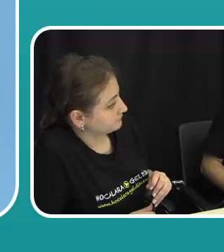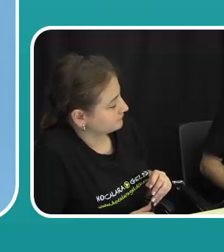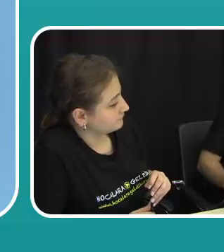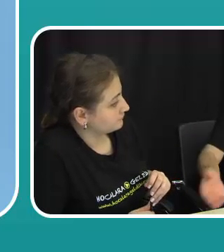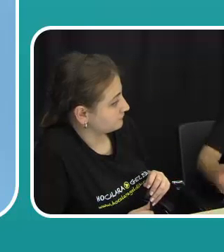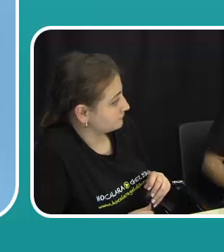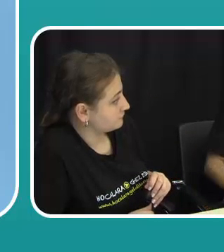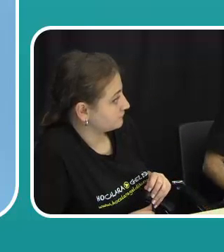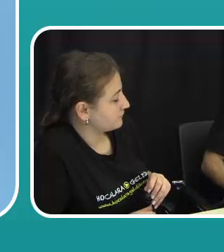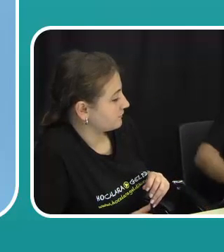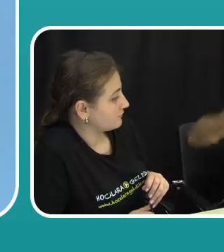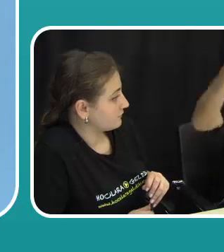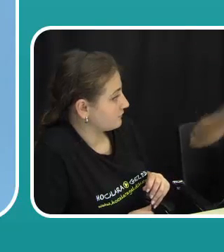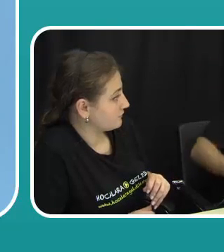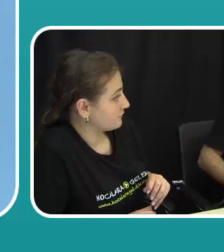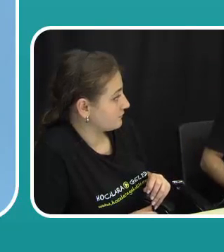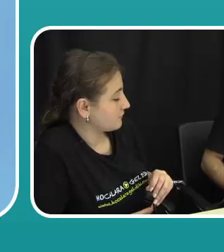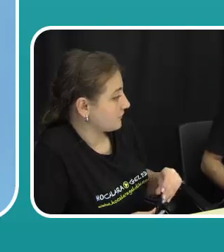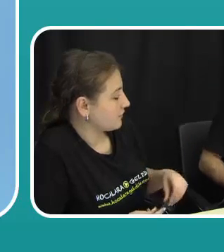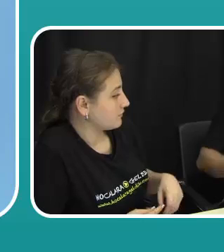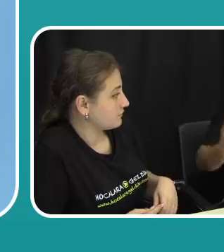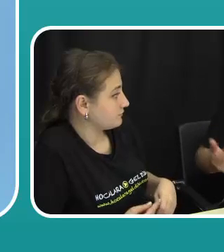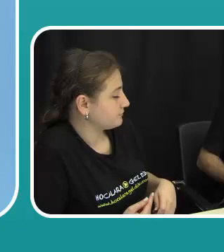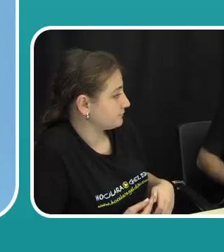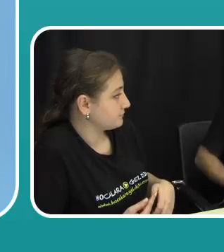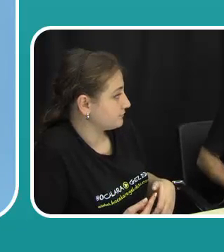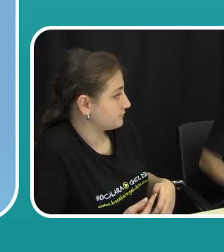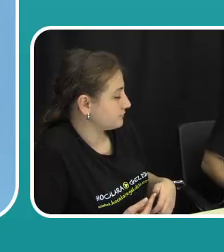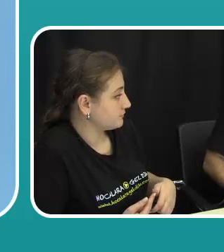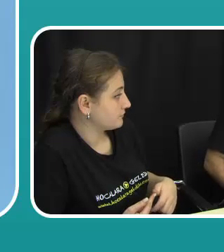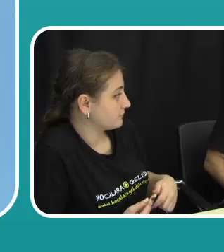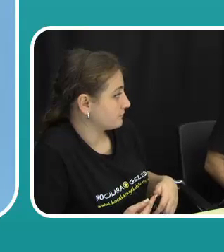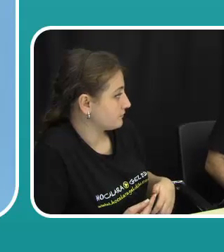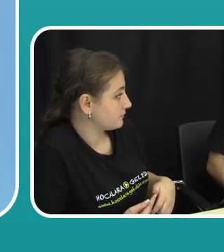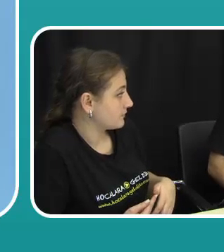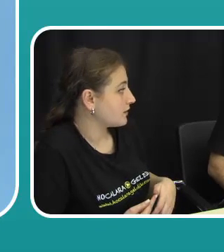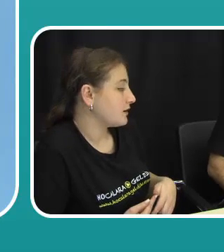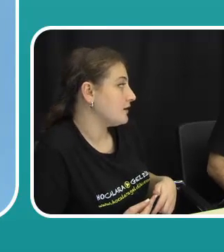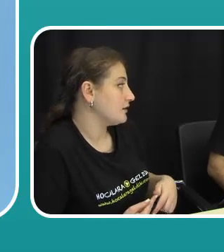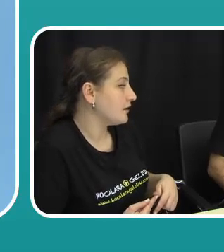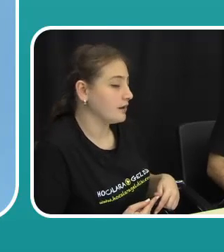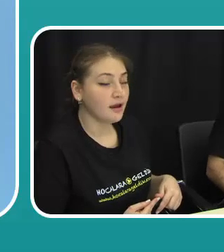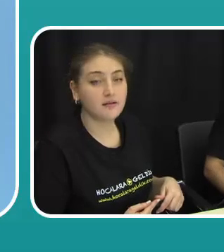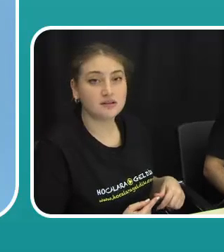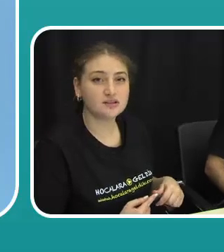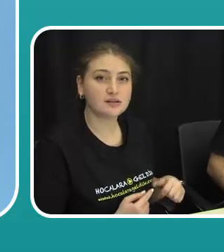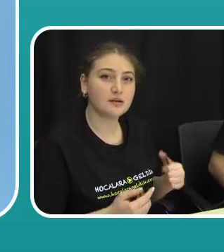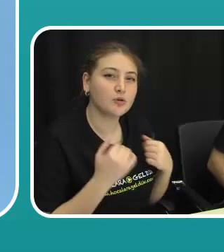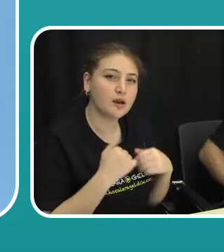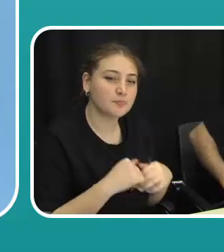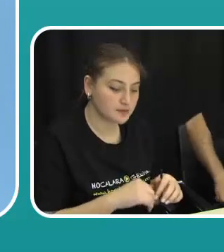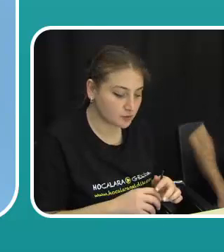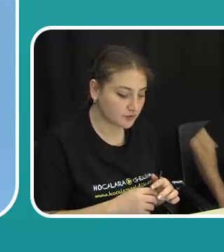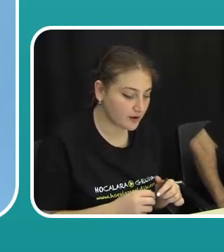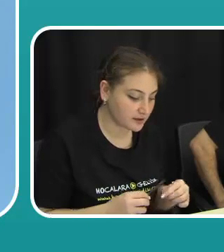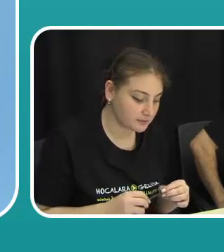profesörünü abtal gibi görüyorsun diyor adam çok iyi bir tarihçi tarih araştırmayı çok seviyor ama rakamlarla arası iyi değil gayet normal iyi değil Evet işte tam